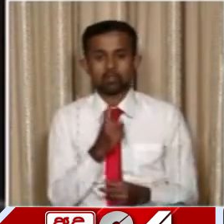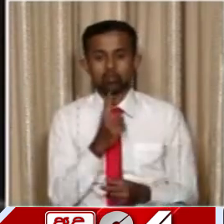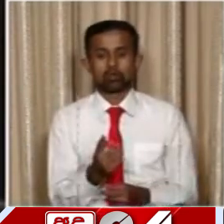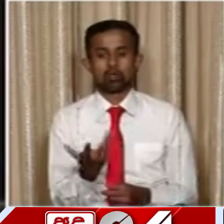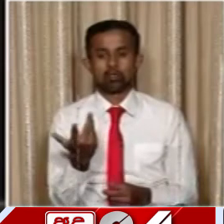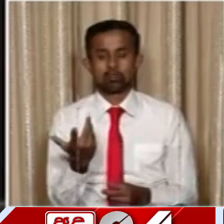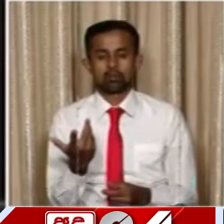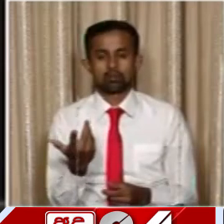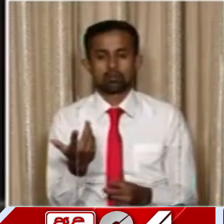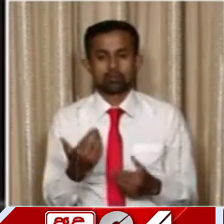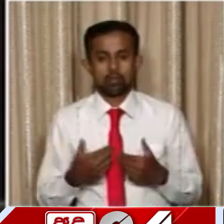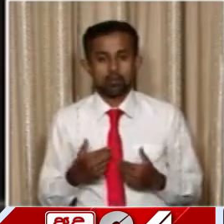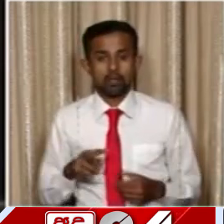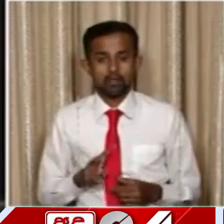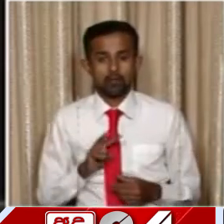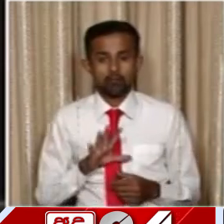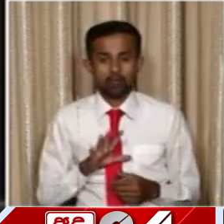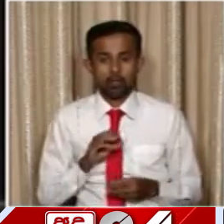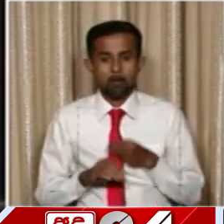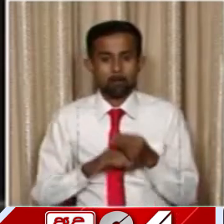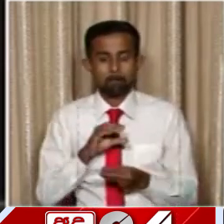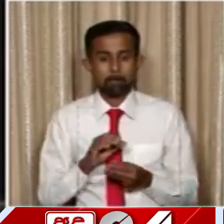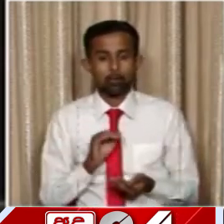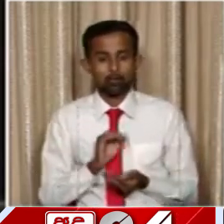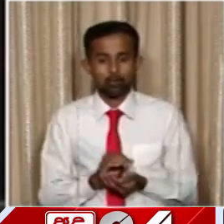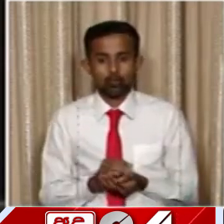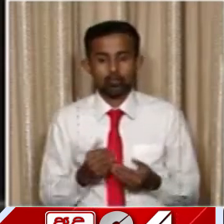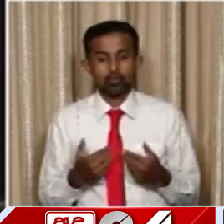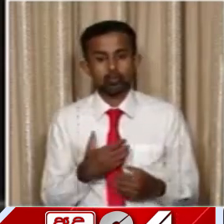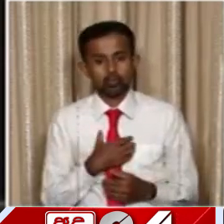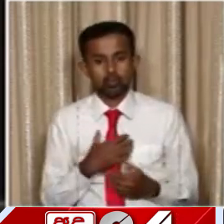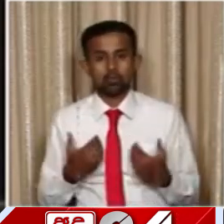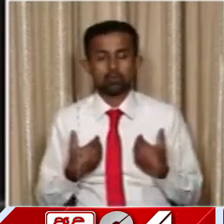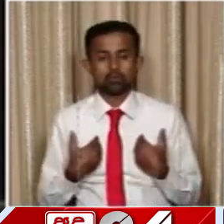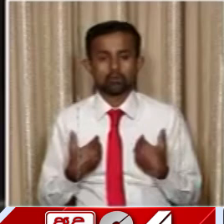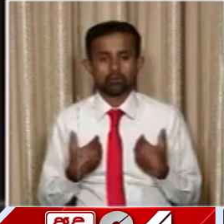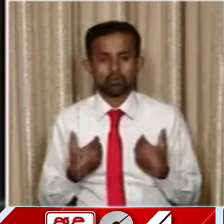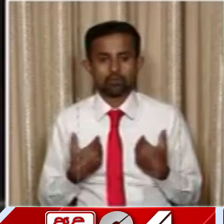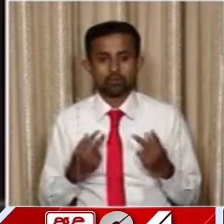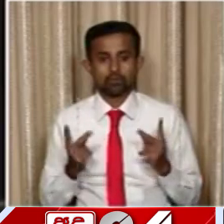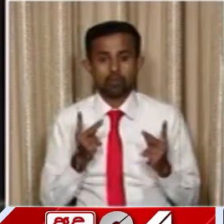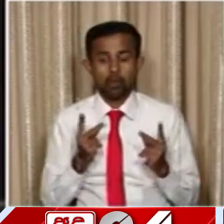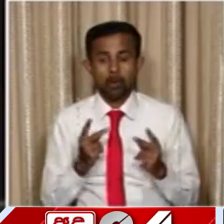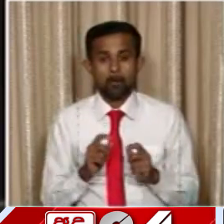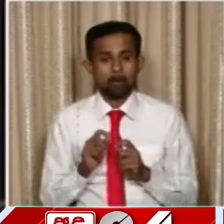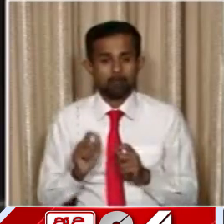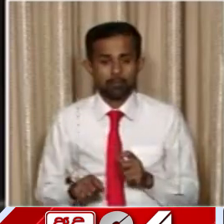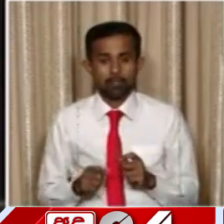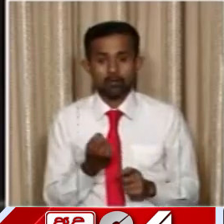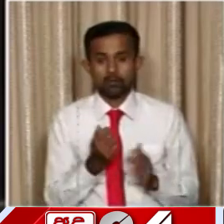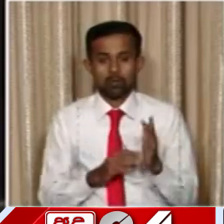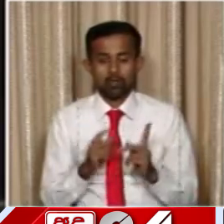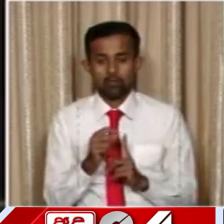නැහැ. අපිට මේ 225ට අපිට ආයෝජකය මේ රටේ තියාගන්න අපි විඳින දුක අපි විතරයි දන්නේ. අද ටුවරිස් බෝඩ් එක වේවා අපේ මුදල්